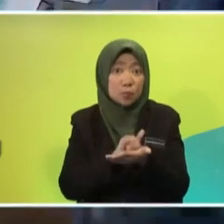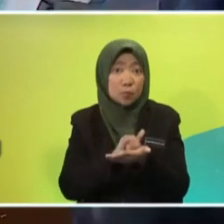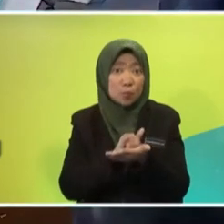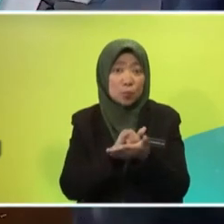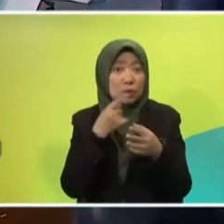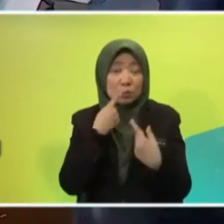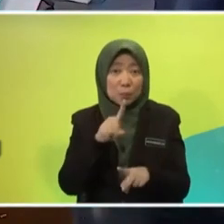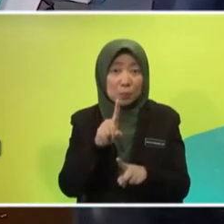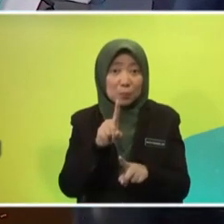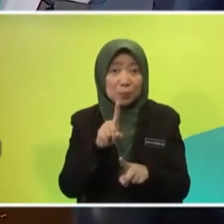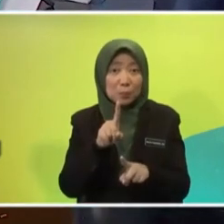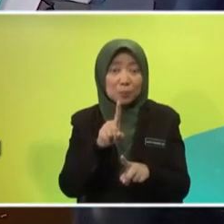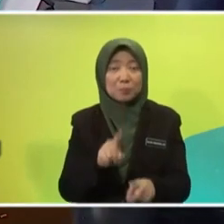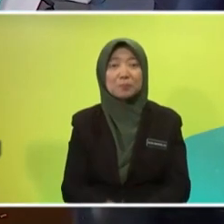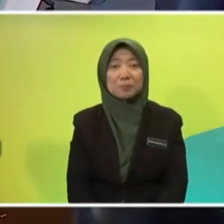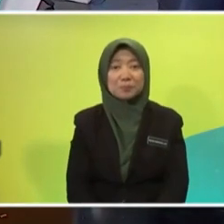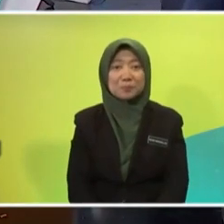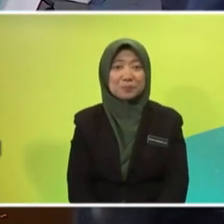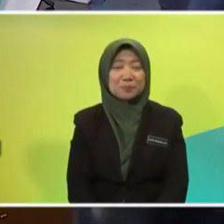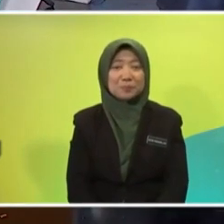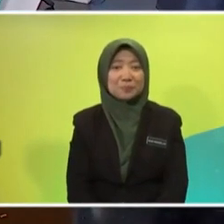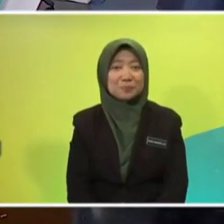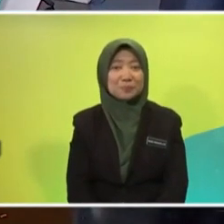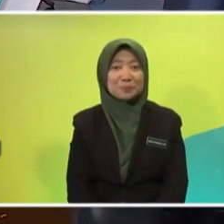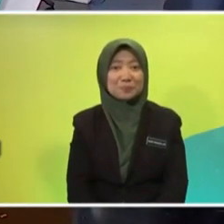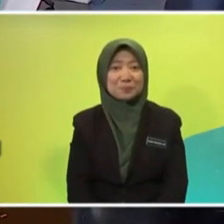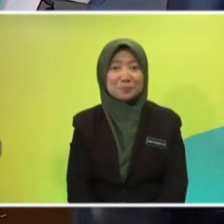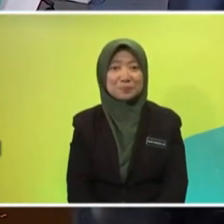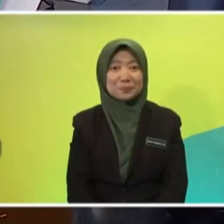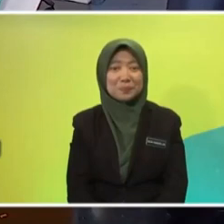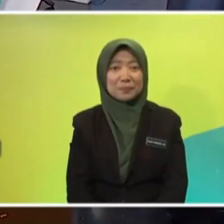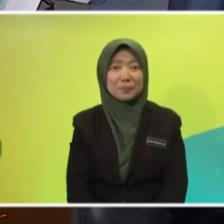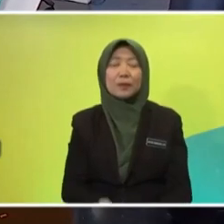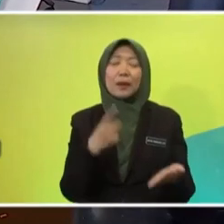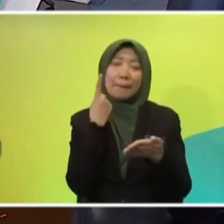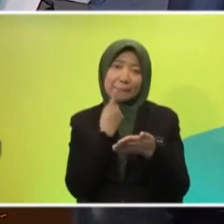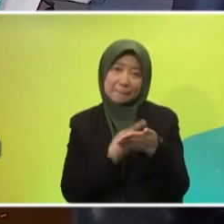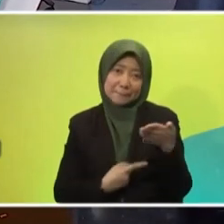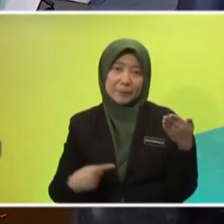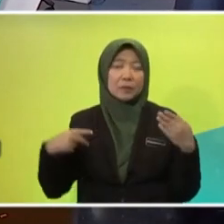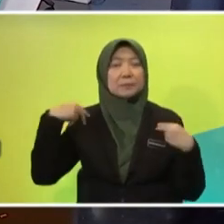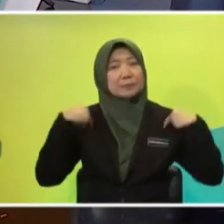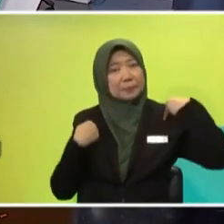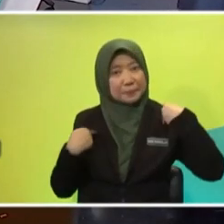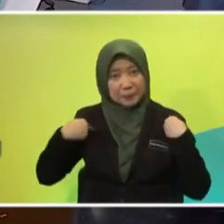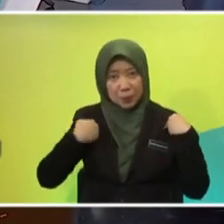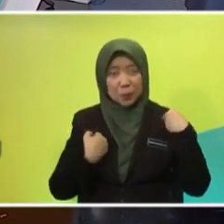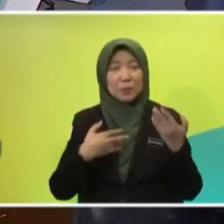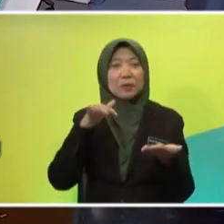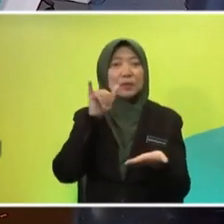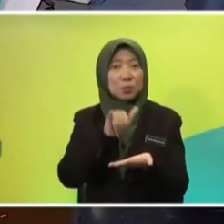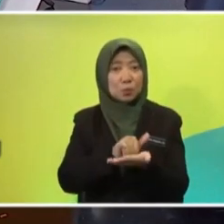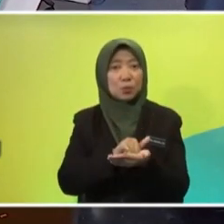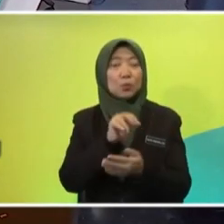agak-agaknya boleh bantu. Boleh cikgu. Okey, cuba rasanya apa jawapannya Kak Rina? Okey, sekarang cuba